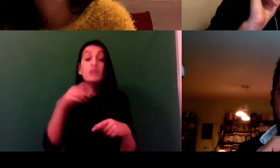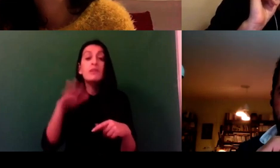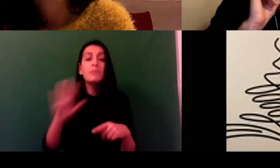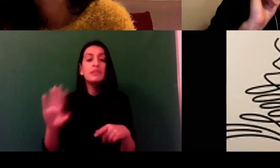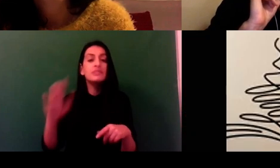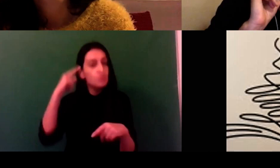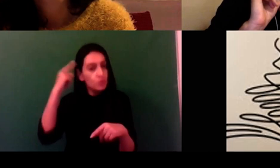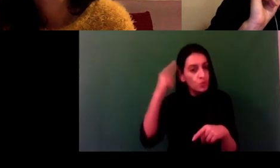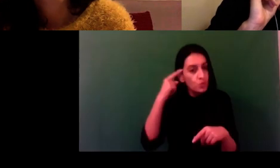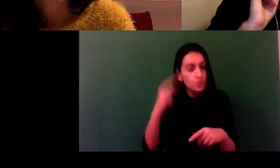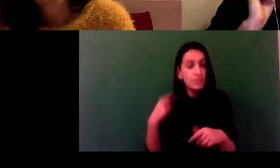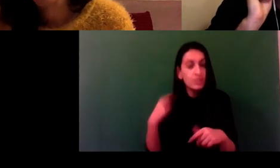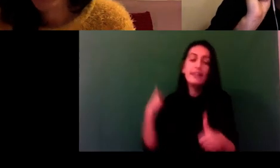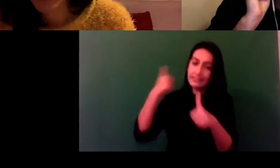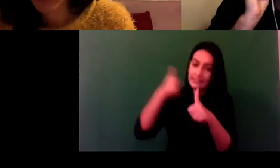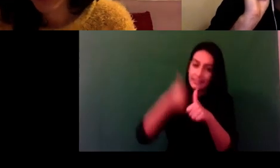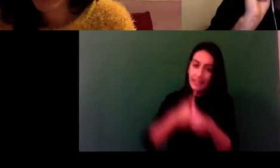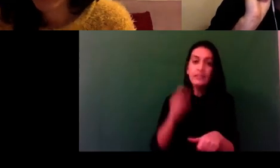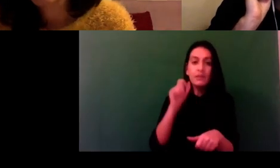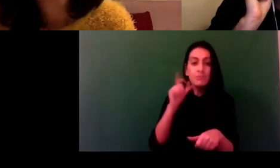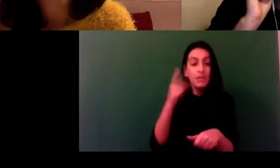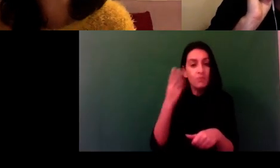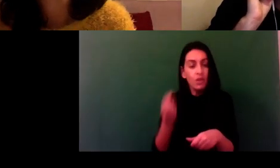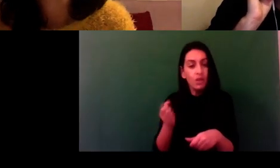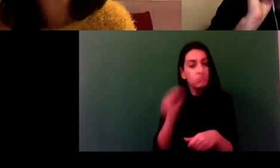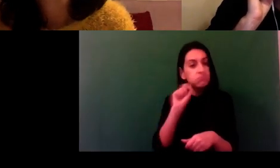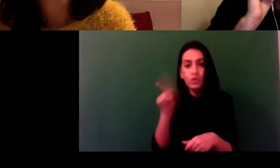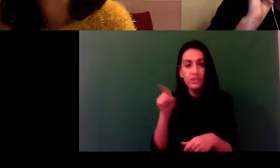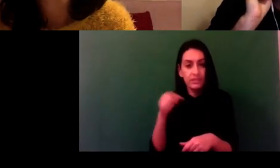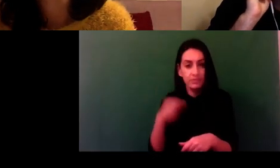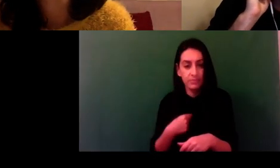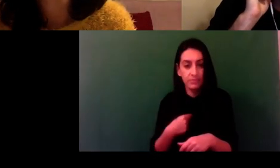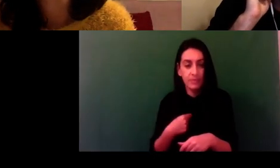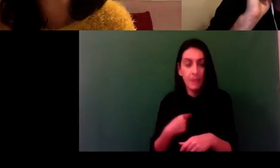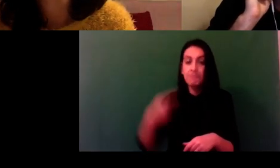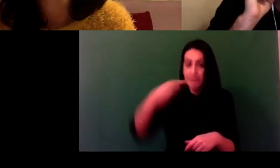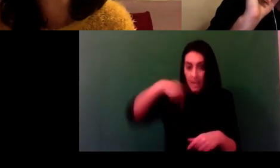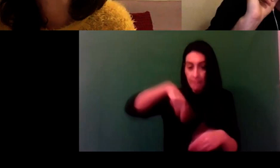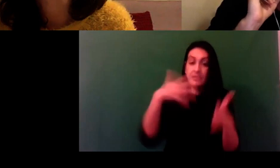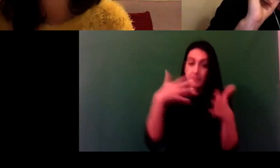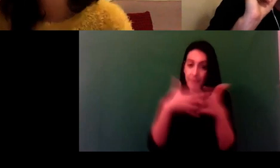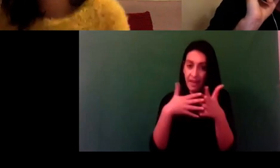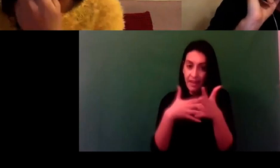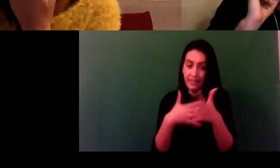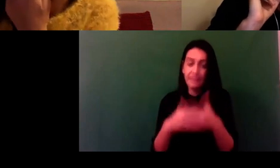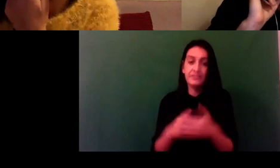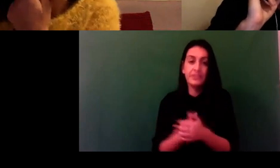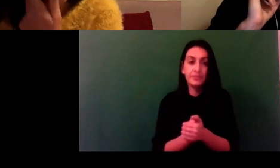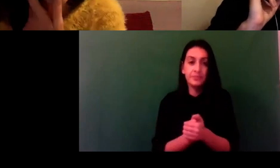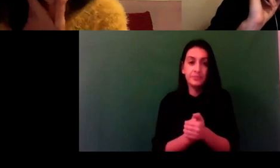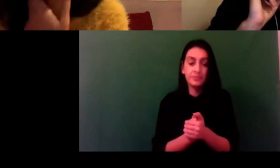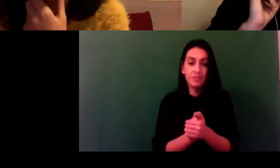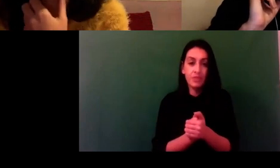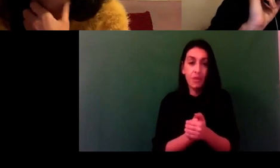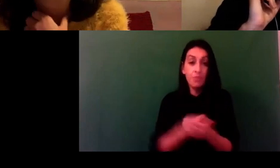Biz iki dernek olarak ortak çalışmayı sürdüreceğiz ve hedefimiz de aslında bir ilkeler bütünlüğünü ortaya koyabilir miyiz? Bir rapor